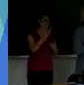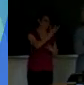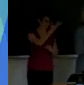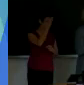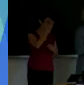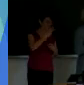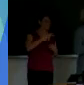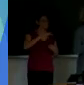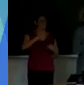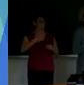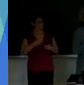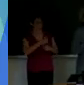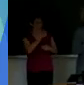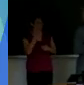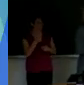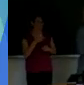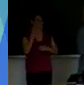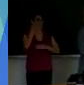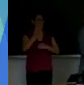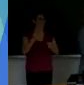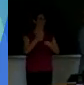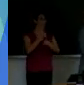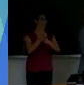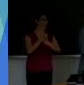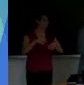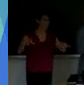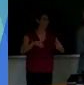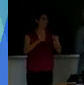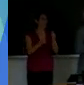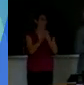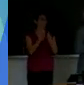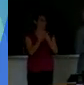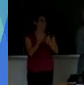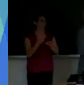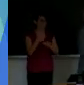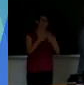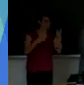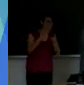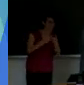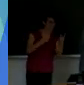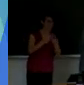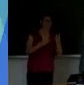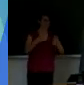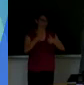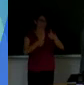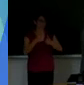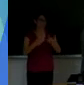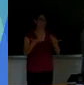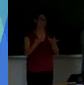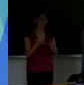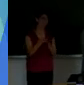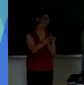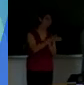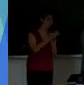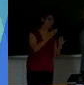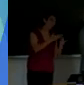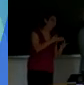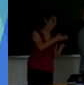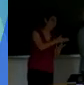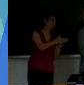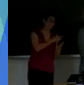in laboratorio, si cominciano a realizzare e a testare le cose che si sono studiate negli anni precedenti. Tra l'altro mi piace anche, come